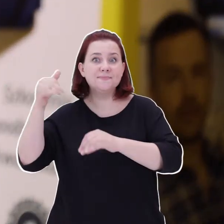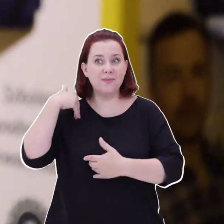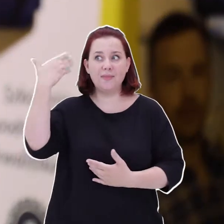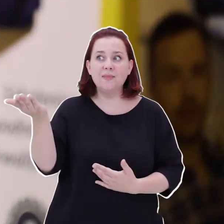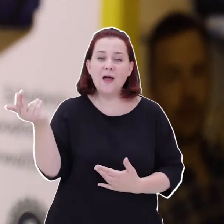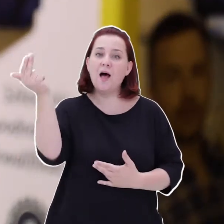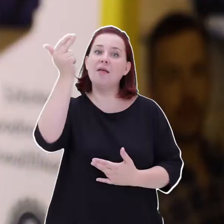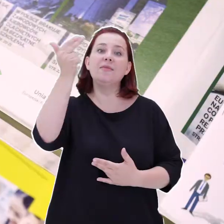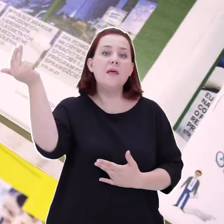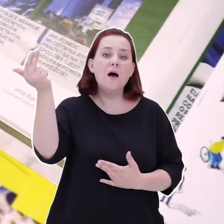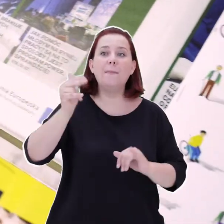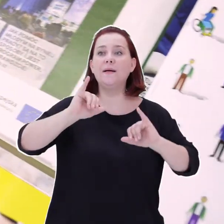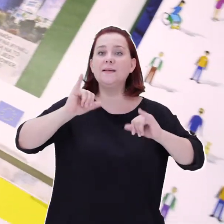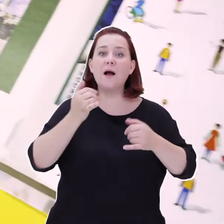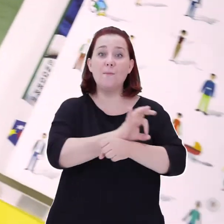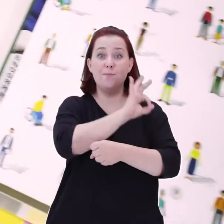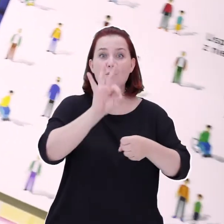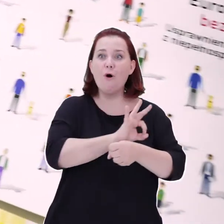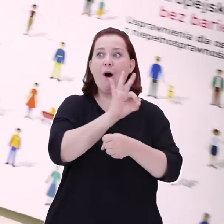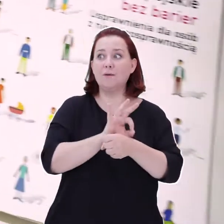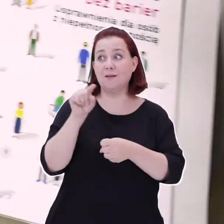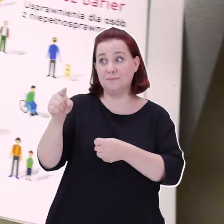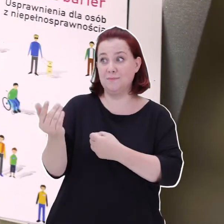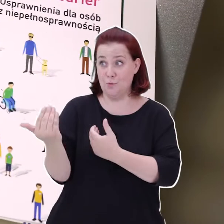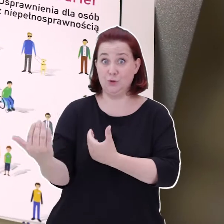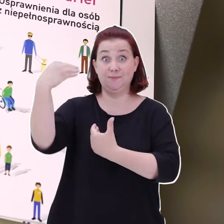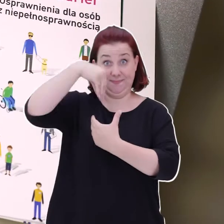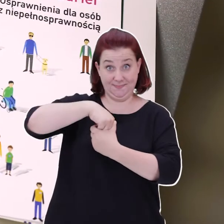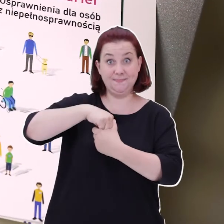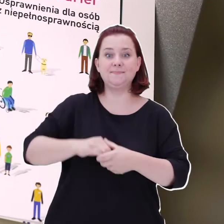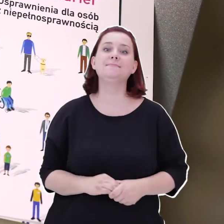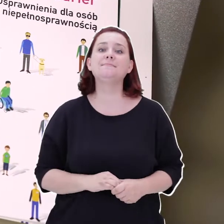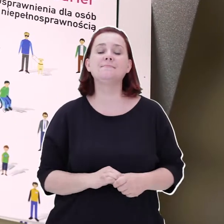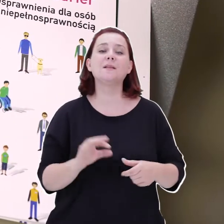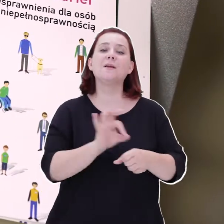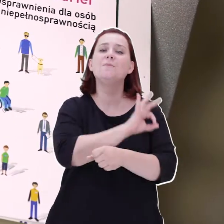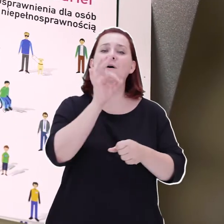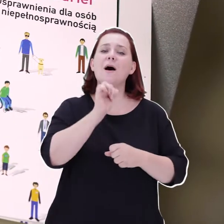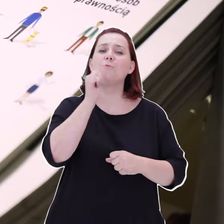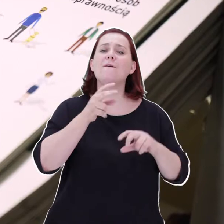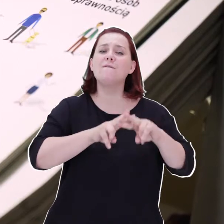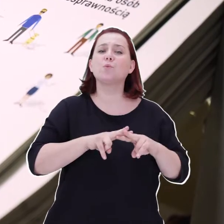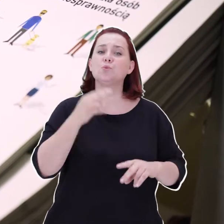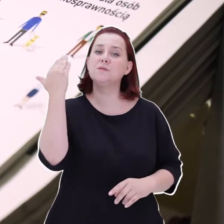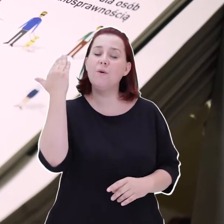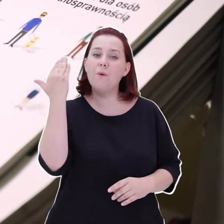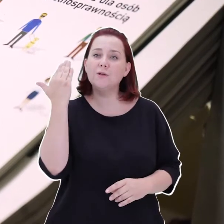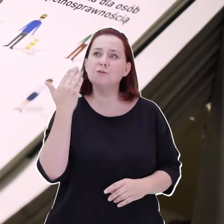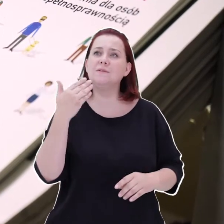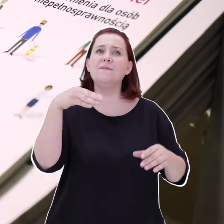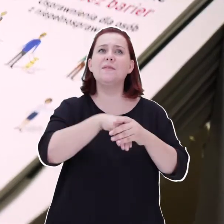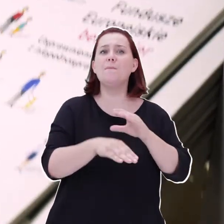na temat tego, jakie projekty są dla Państwa dostępne. Projekty z Europejskiego Funduszu Społecznego mają